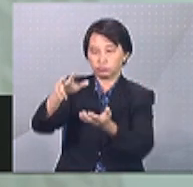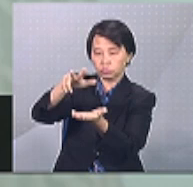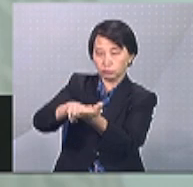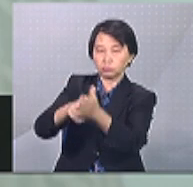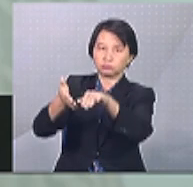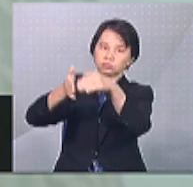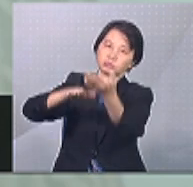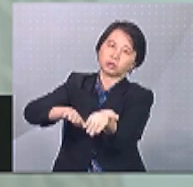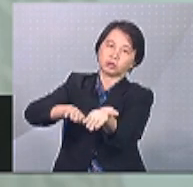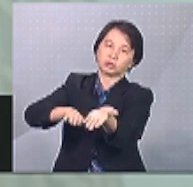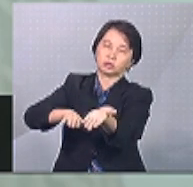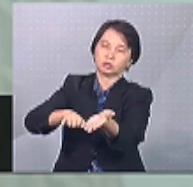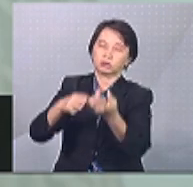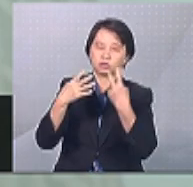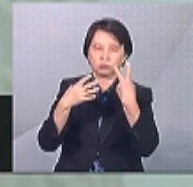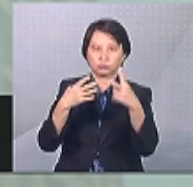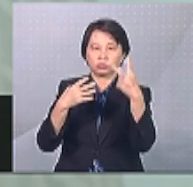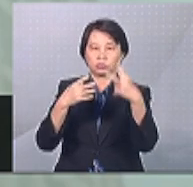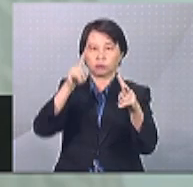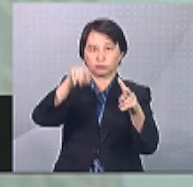meninggal dunia pada 12 April